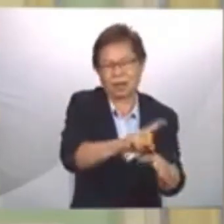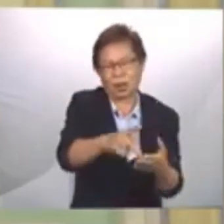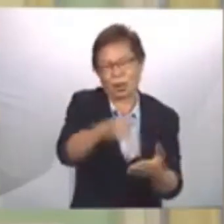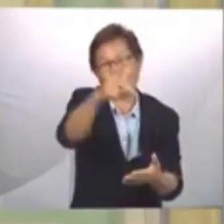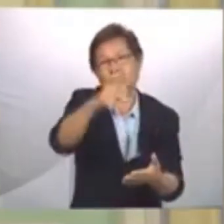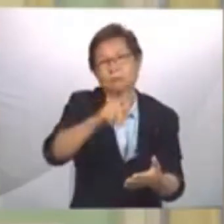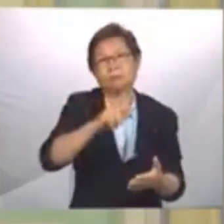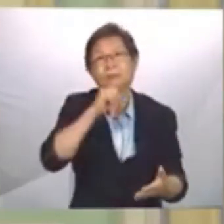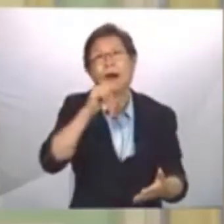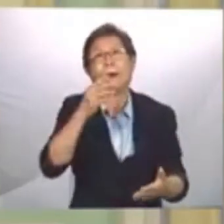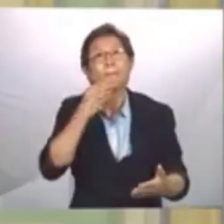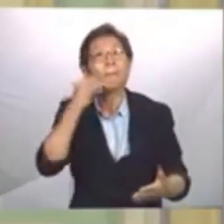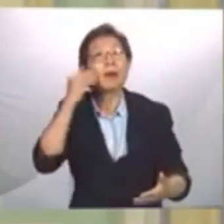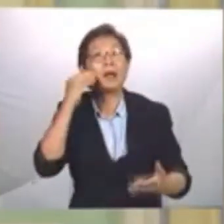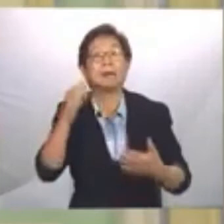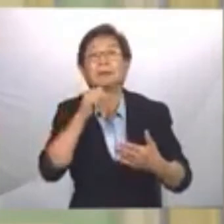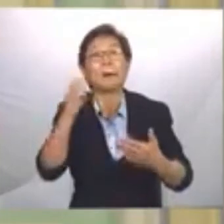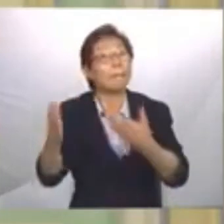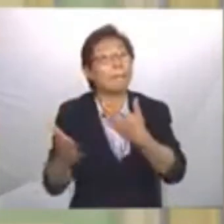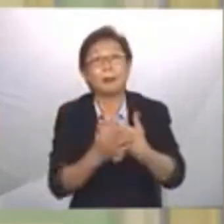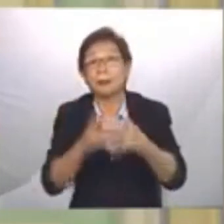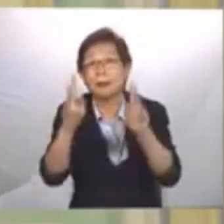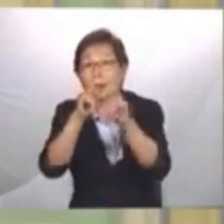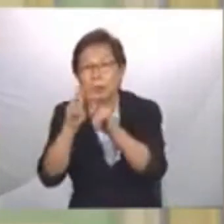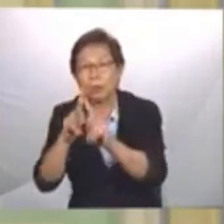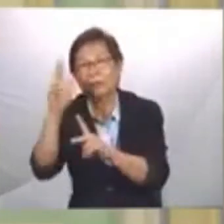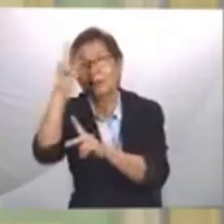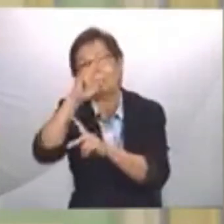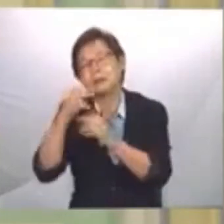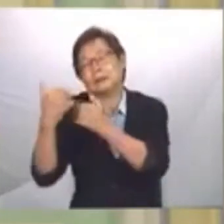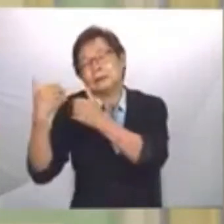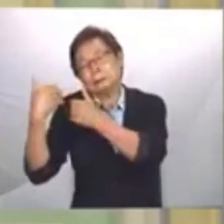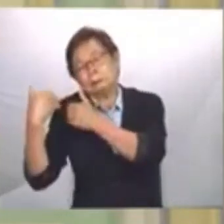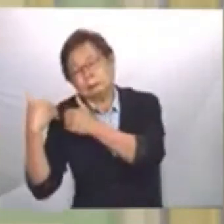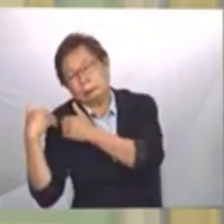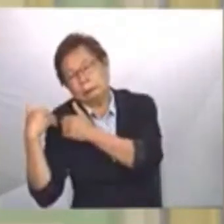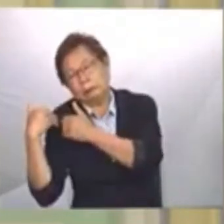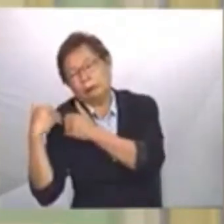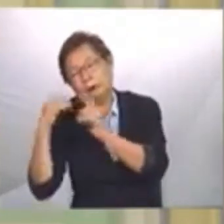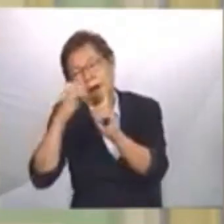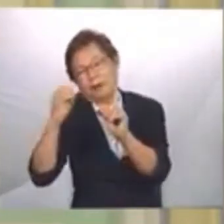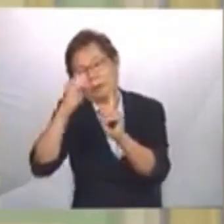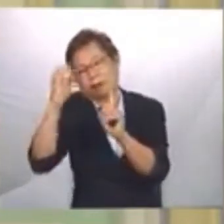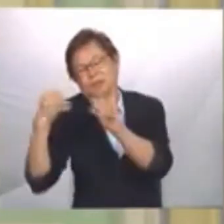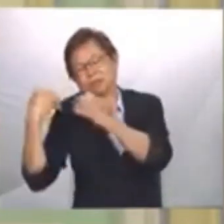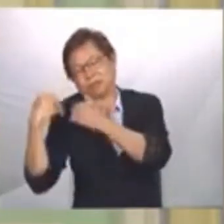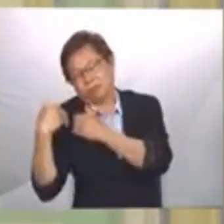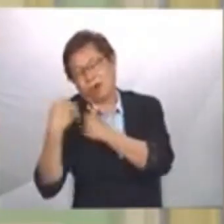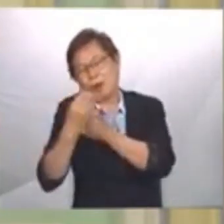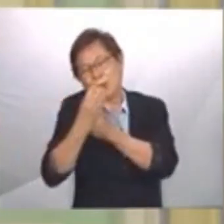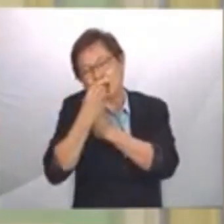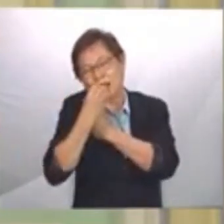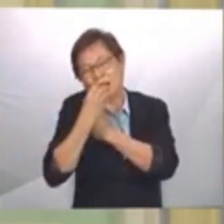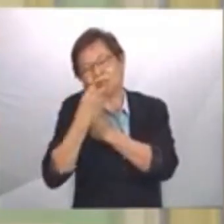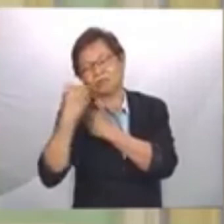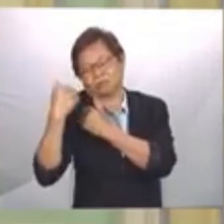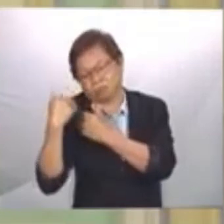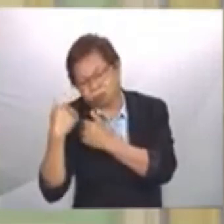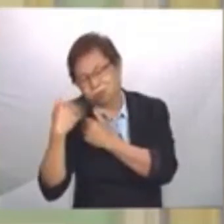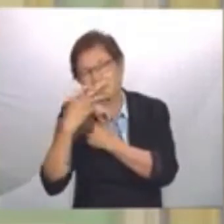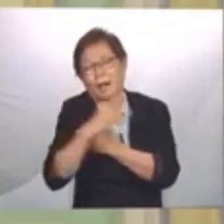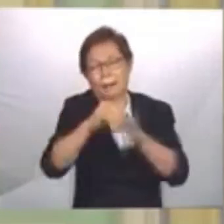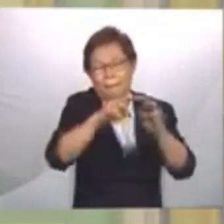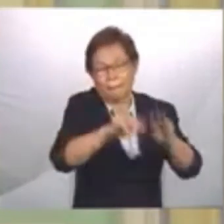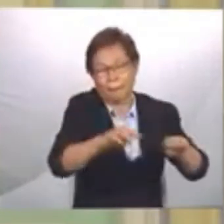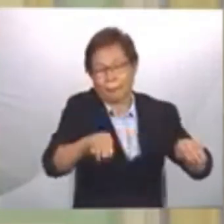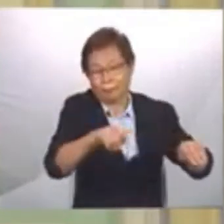tidak pulang ke kampung, kerajaan akan menanggung sepenuhnya makanan mereka. Dan